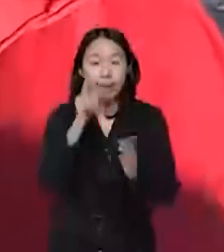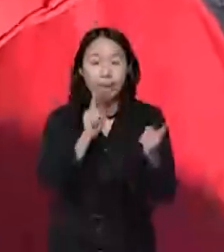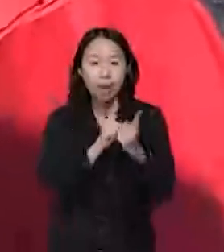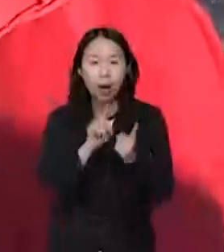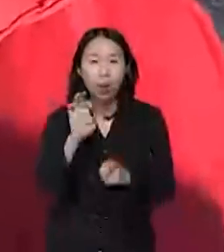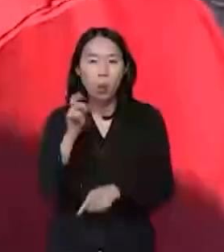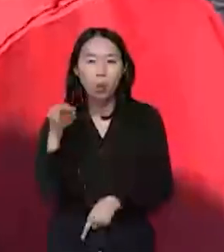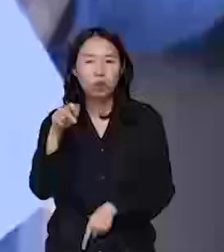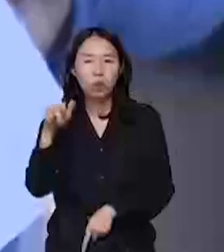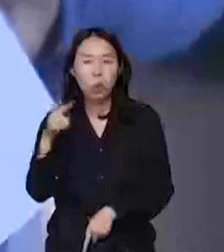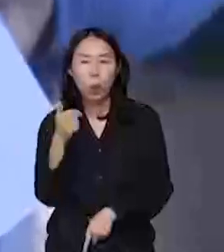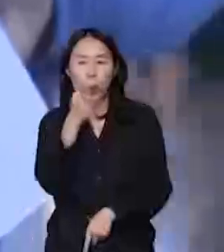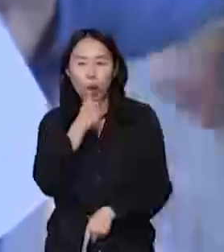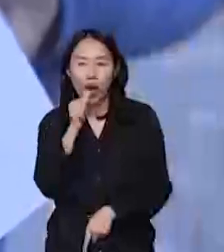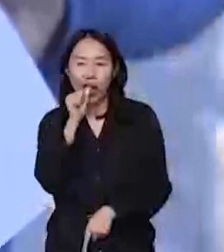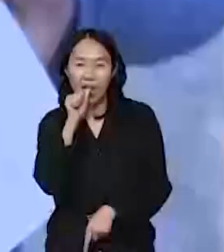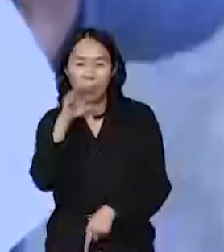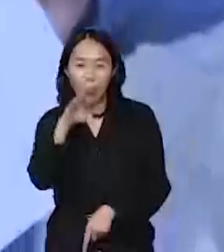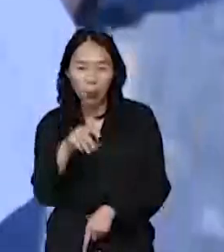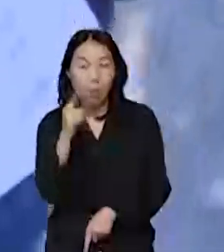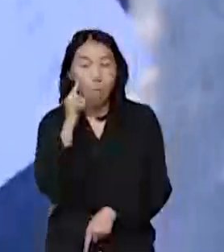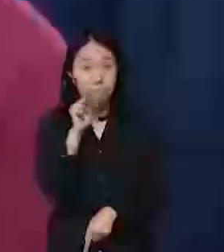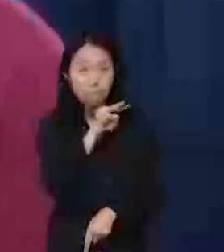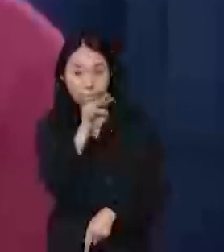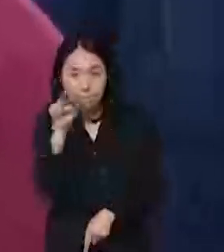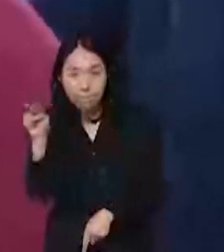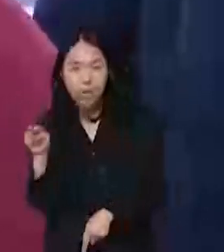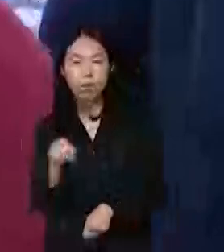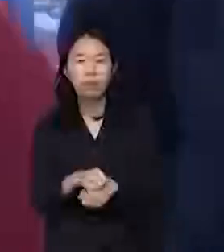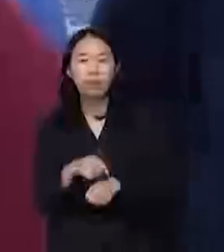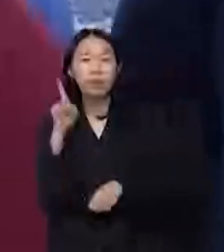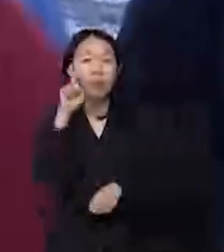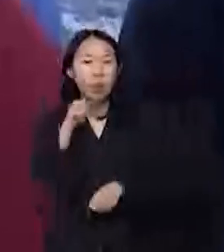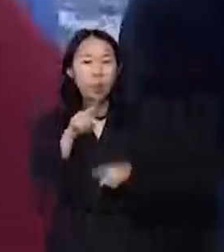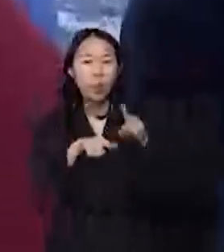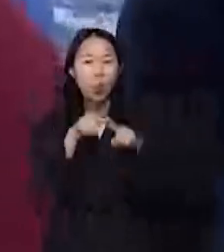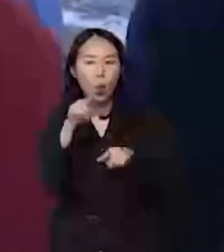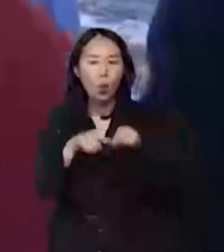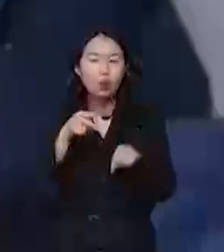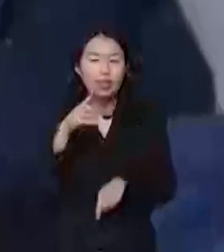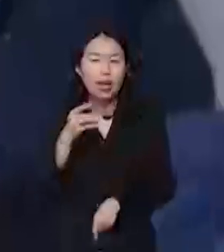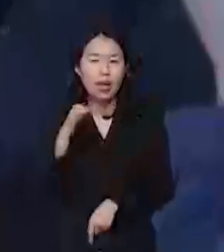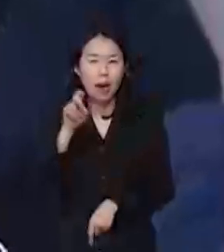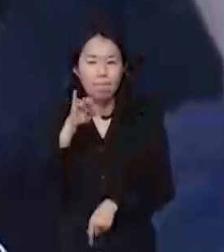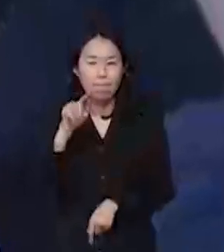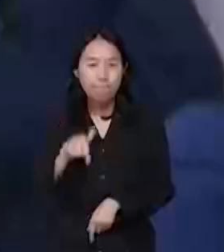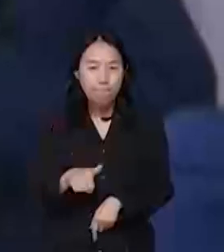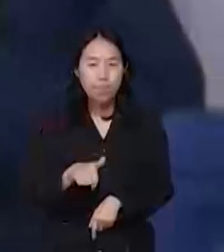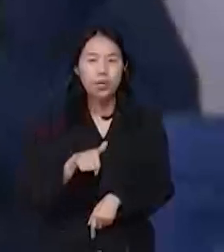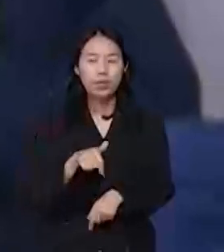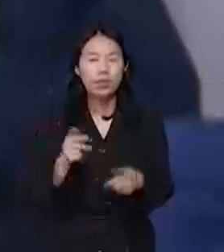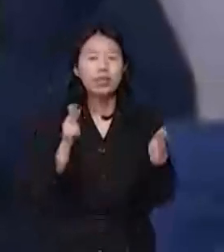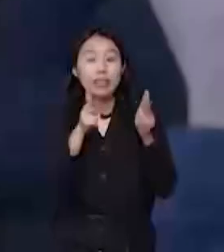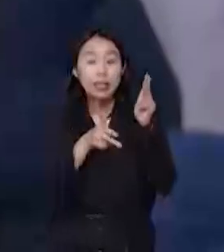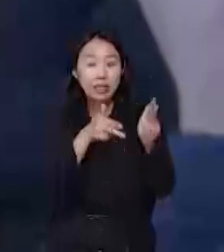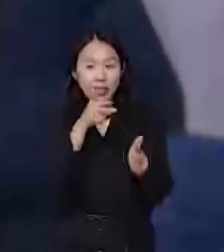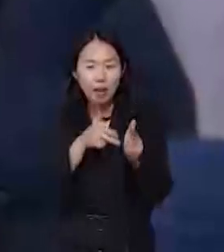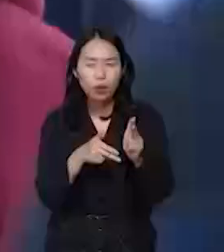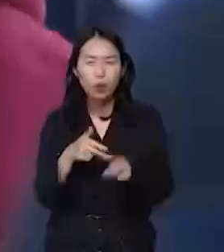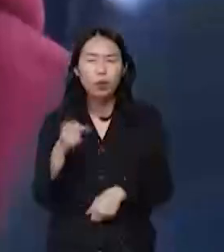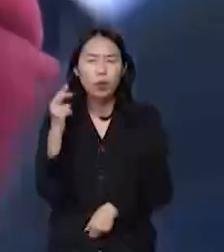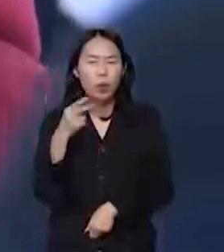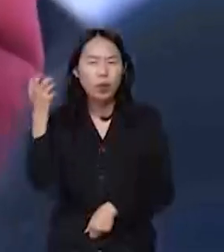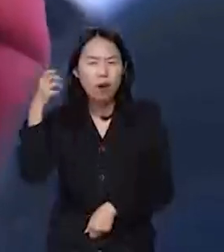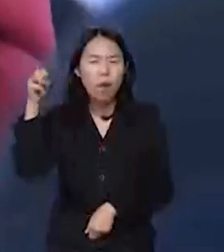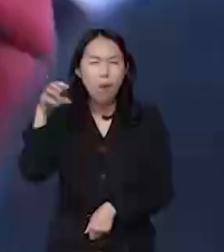포스코 광양제철소를 둘러봤습니다. 내일은 목포세라믹 산단과 고화도, 영광에서는 복룡제 가뭄